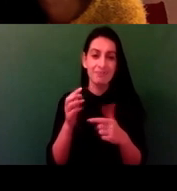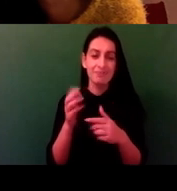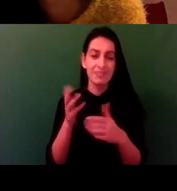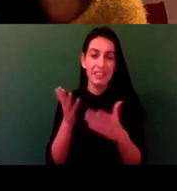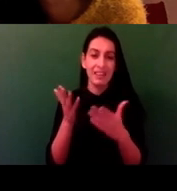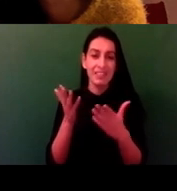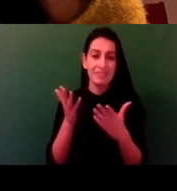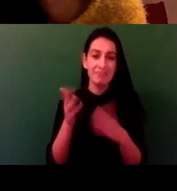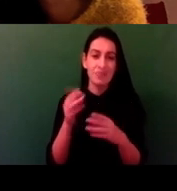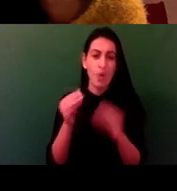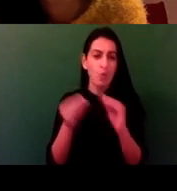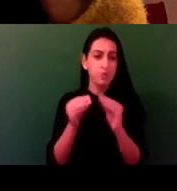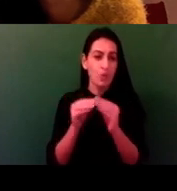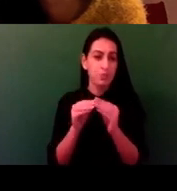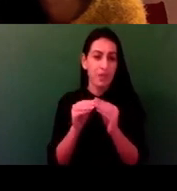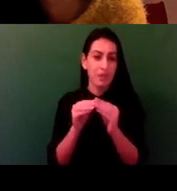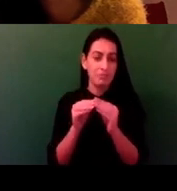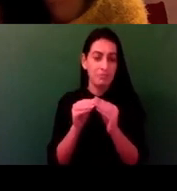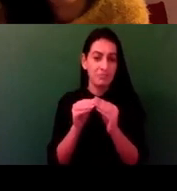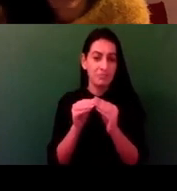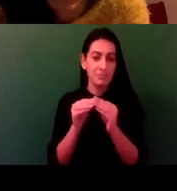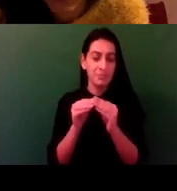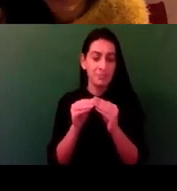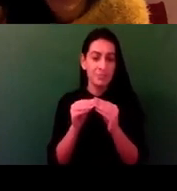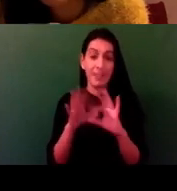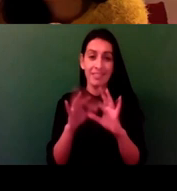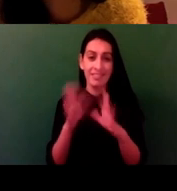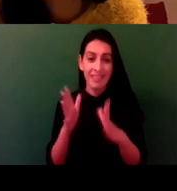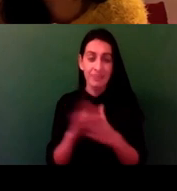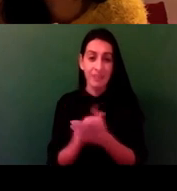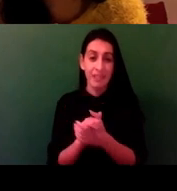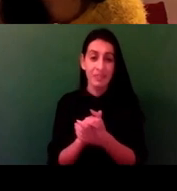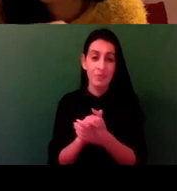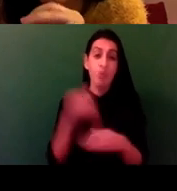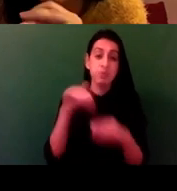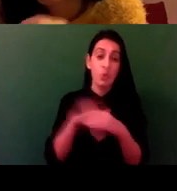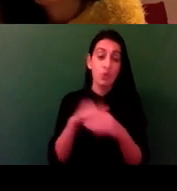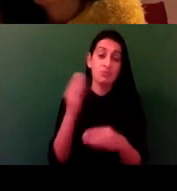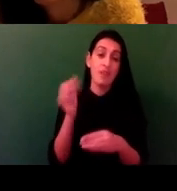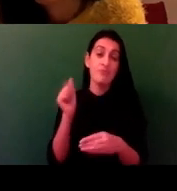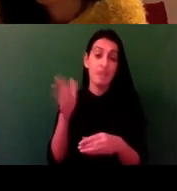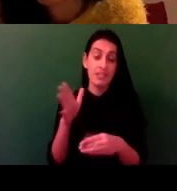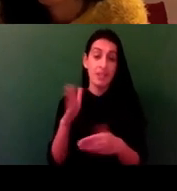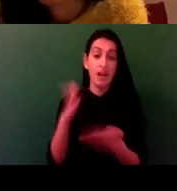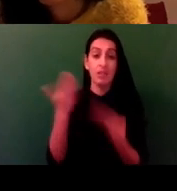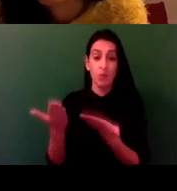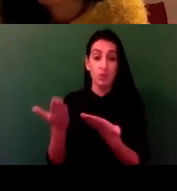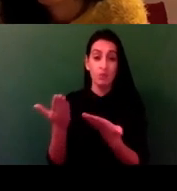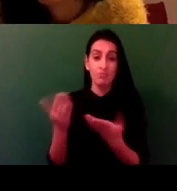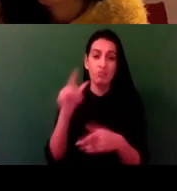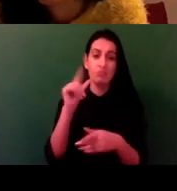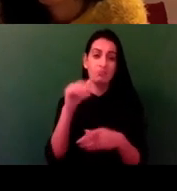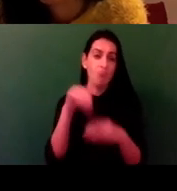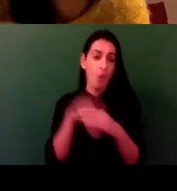ve çoğunluk olamayanın sözü göz ardı ediliyor. Ama işte yarışmalar farklı şekilde kurgulanabilir mi? Biz de ekip olarak aramızda